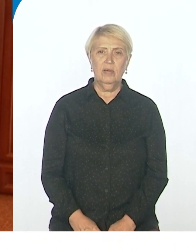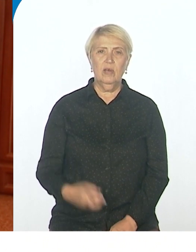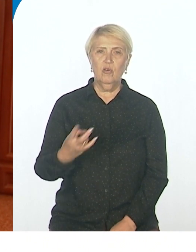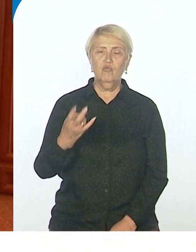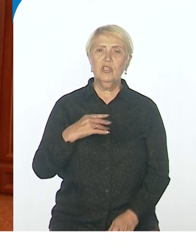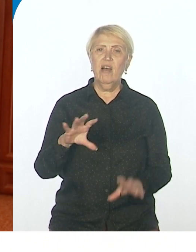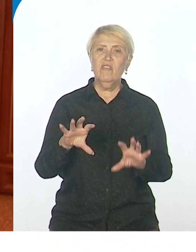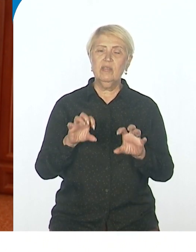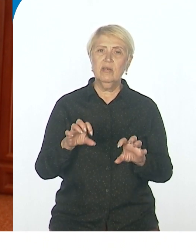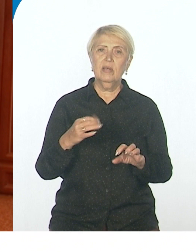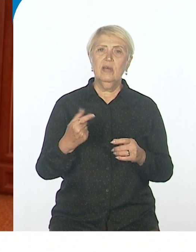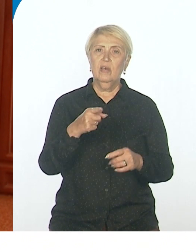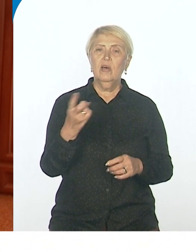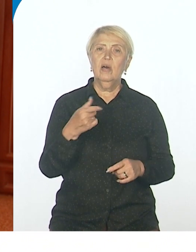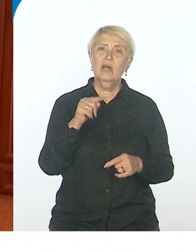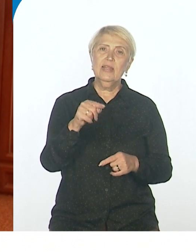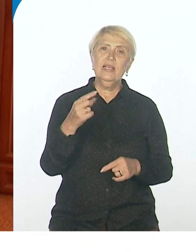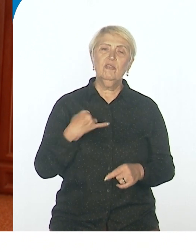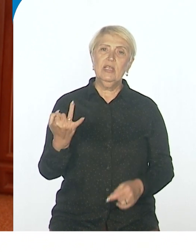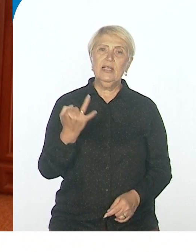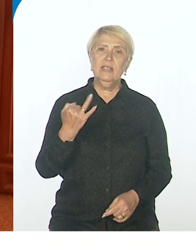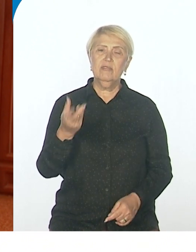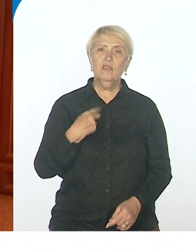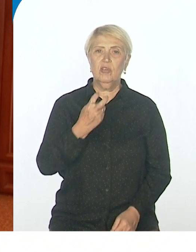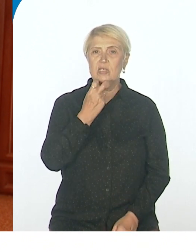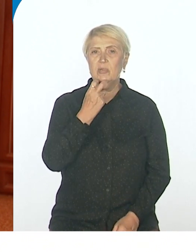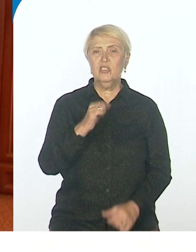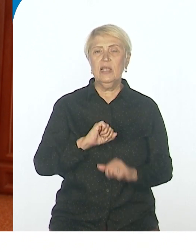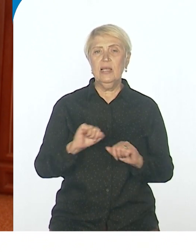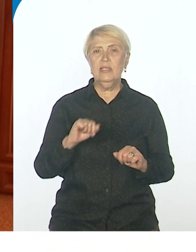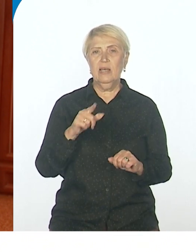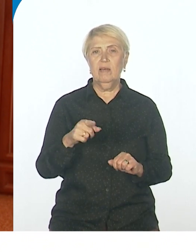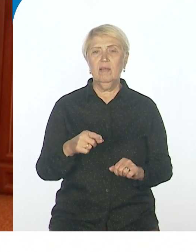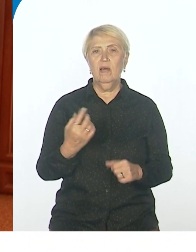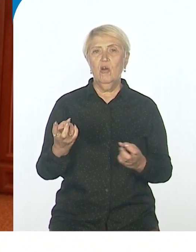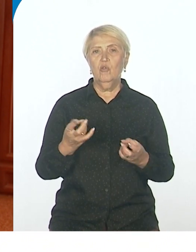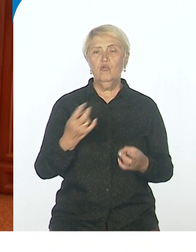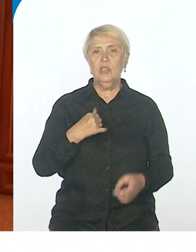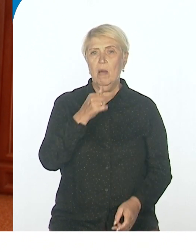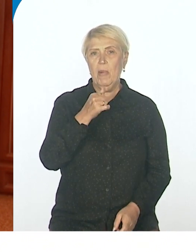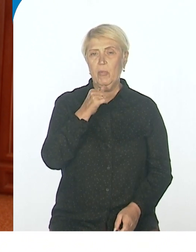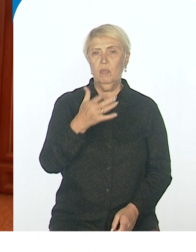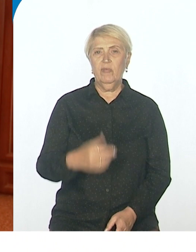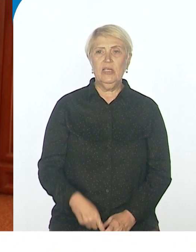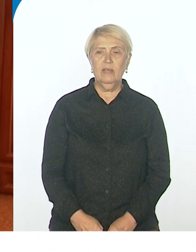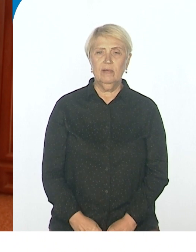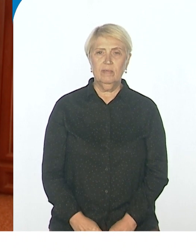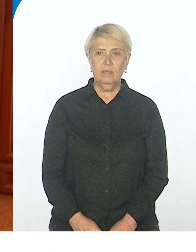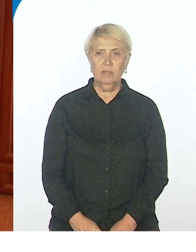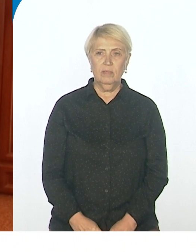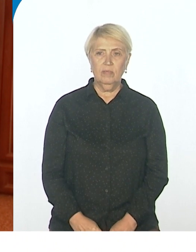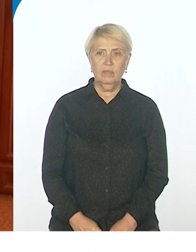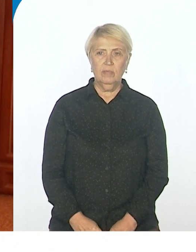шутку. Ты заинтересовался? Так шутя. Ну ладно, попробуем. Говорит, хорошо, нас позвали, пошли.